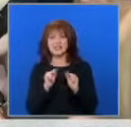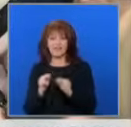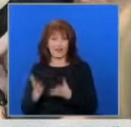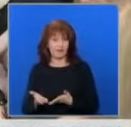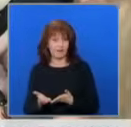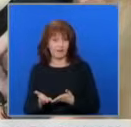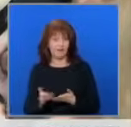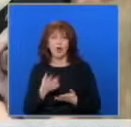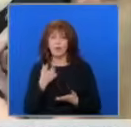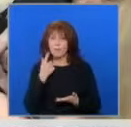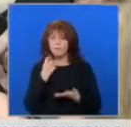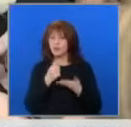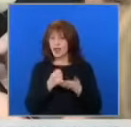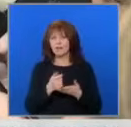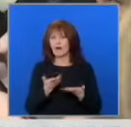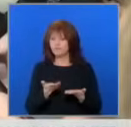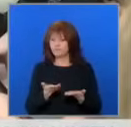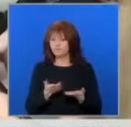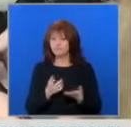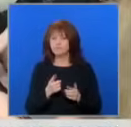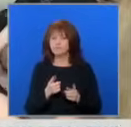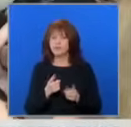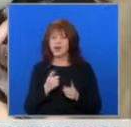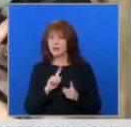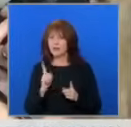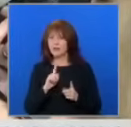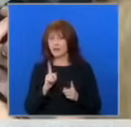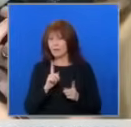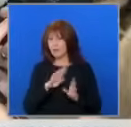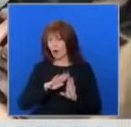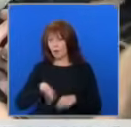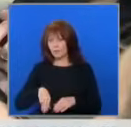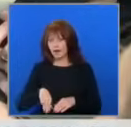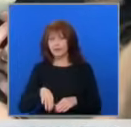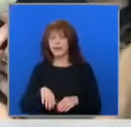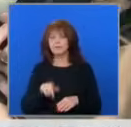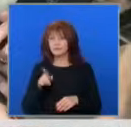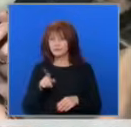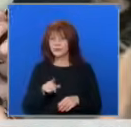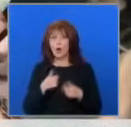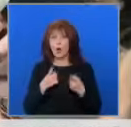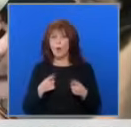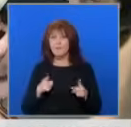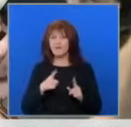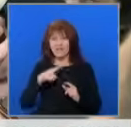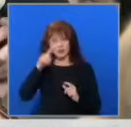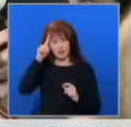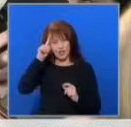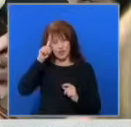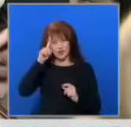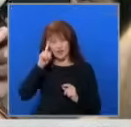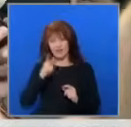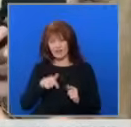да останат. На премиера Денков мога да му кажа, че управлението на София беше такова тези дни,